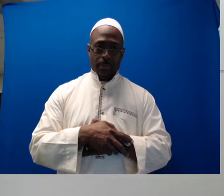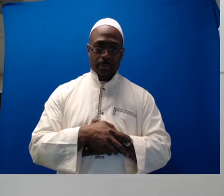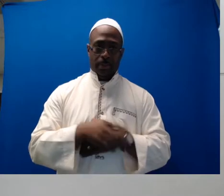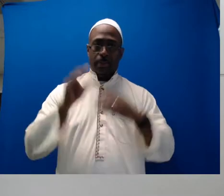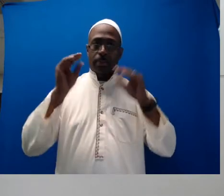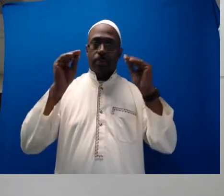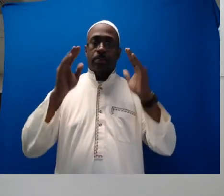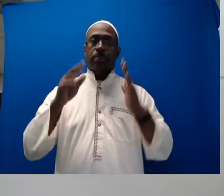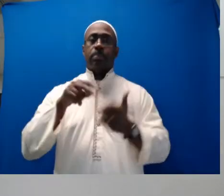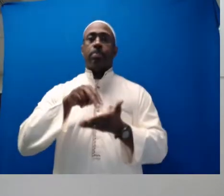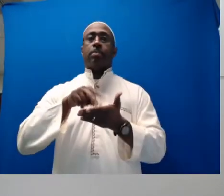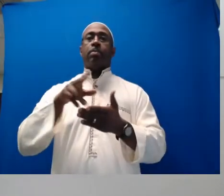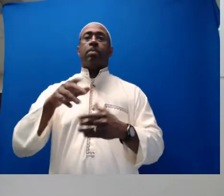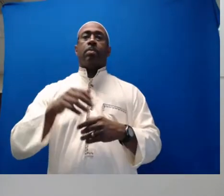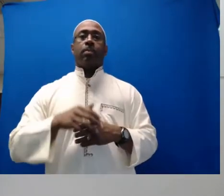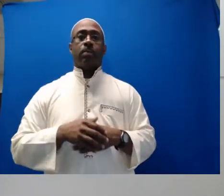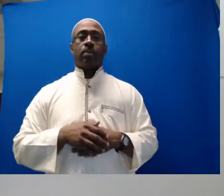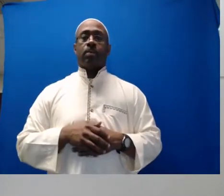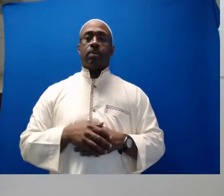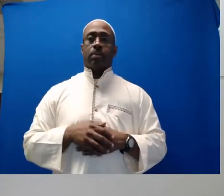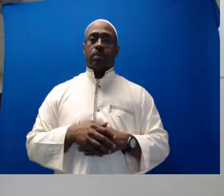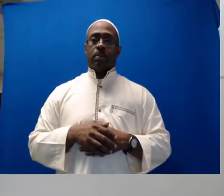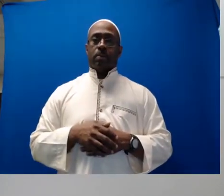بسم الله الرحمن الرحيم